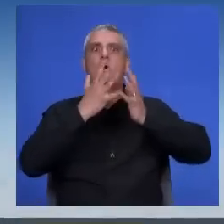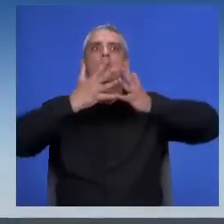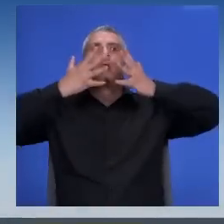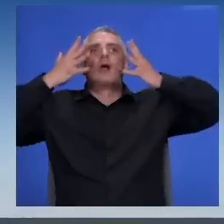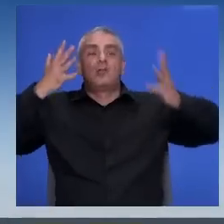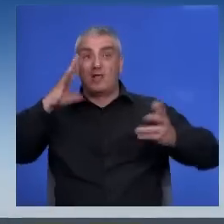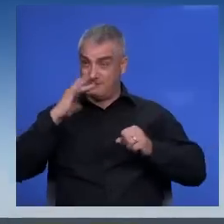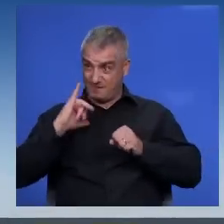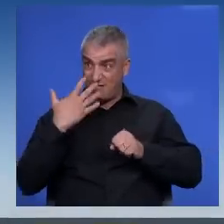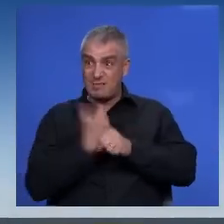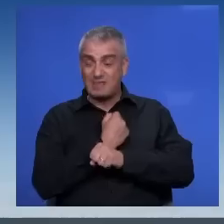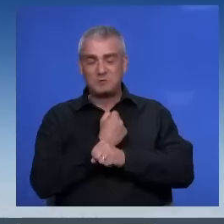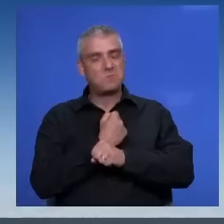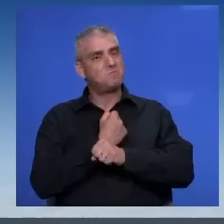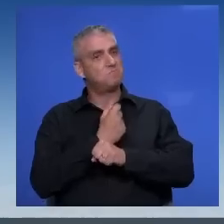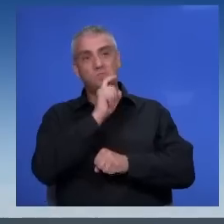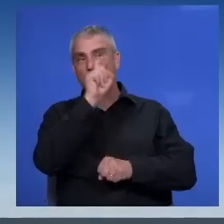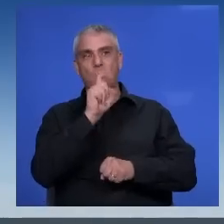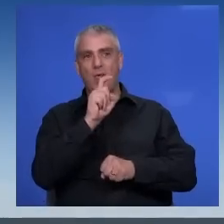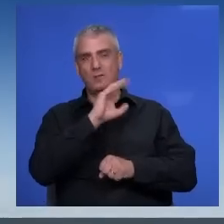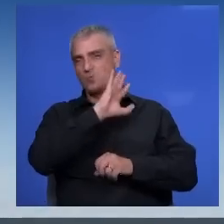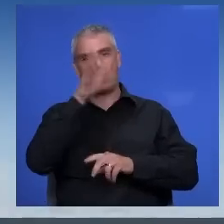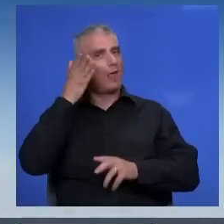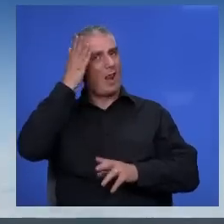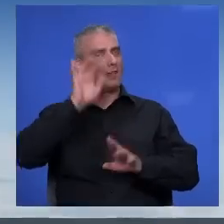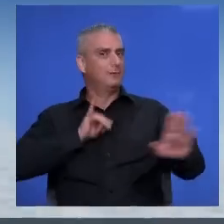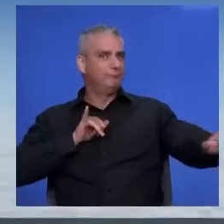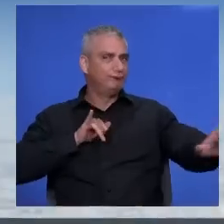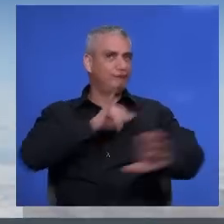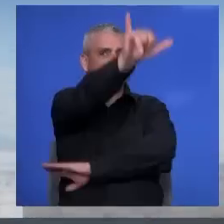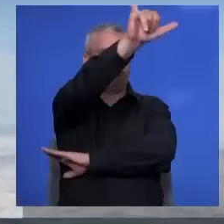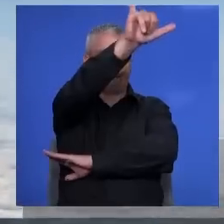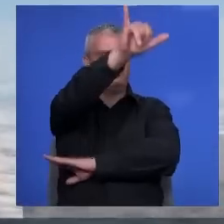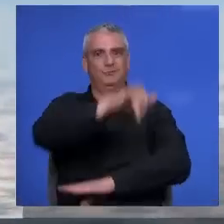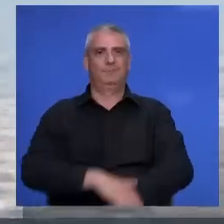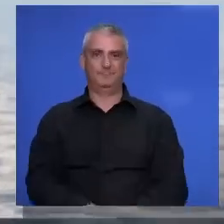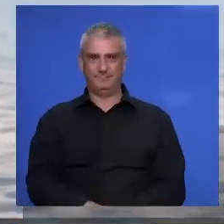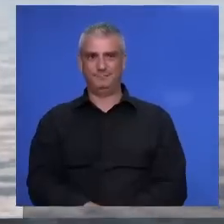שאם תצליח, אולי אולי תטיס את כולנו לעתיד.